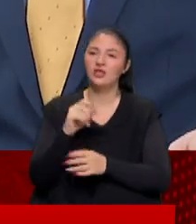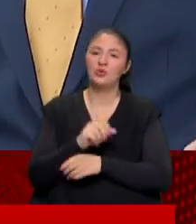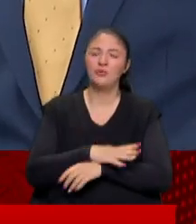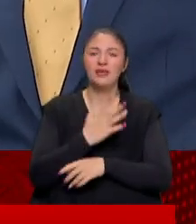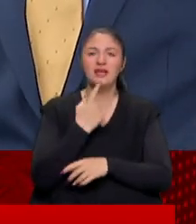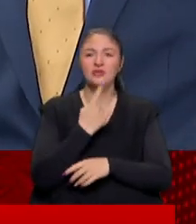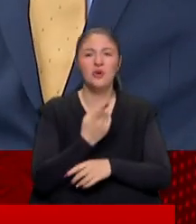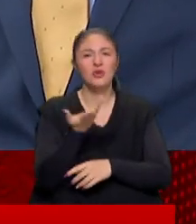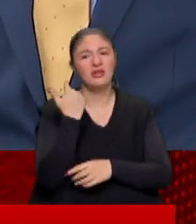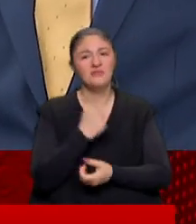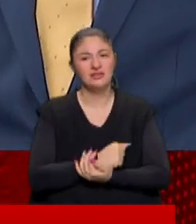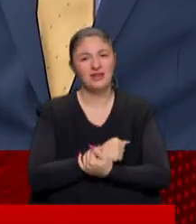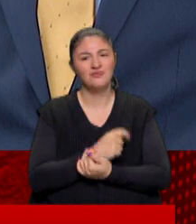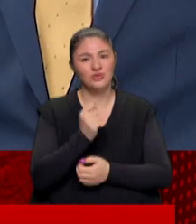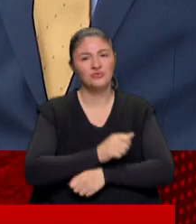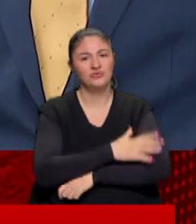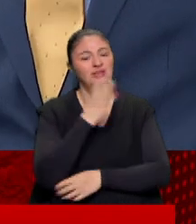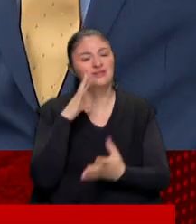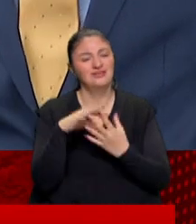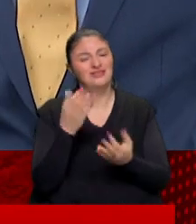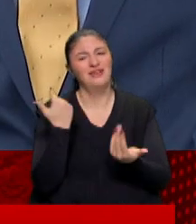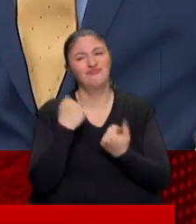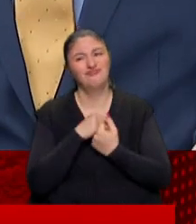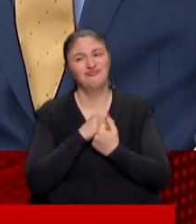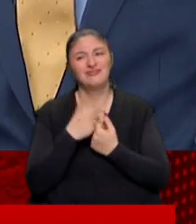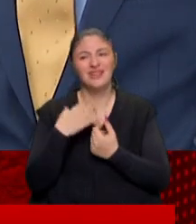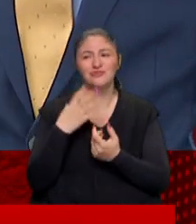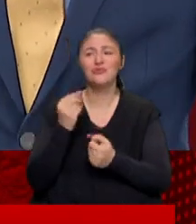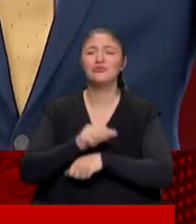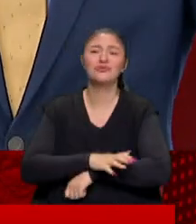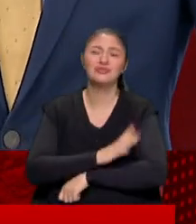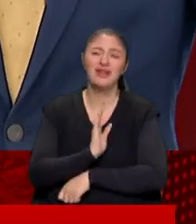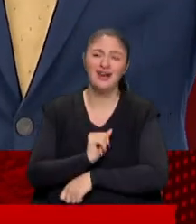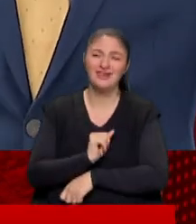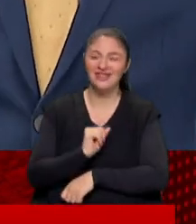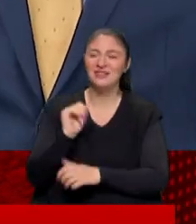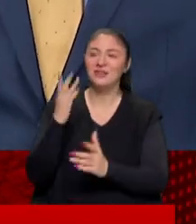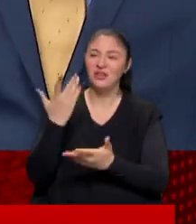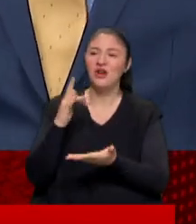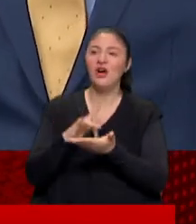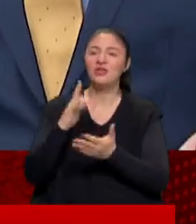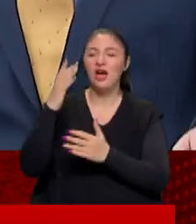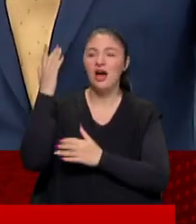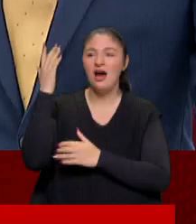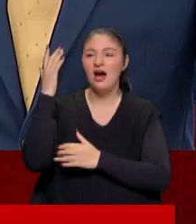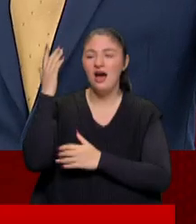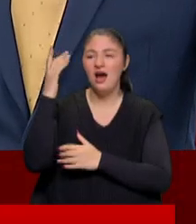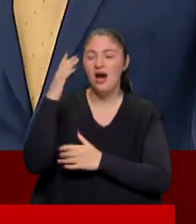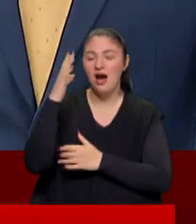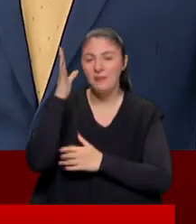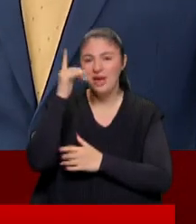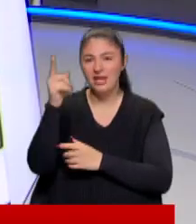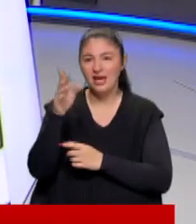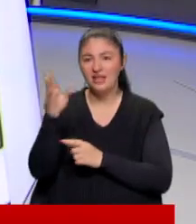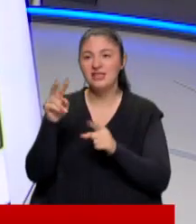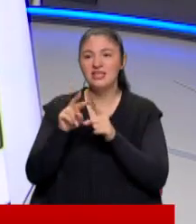Neler söylüyorlar bir de. Ne kadar duygusal bir tabii insan. Tabii çok duygusal bir insan kendisi. O zaman Orta Amerika ülkesi